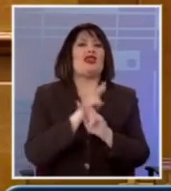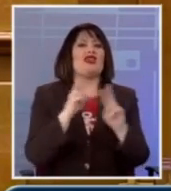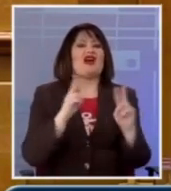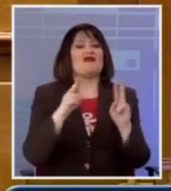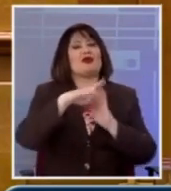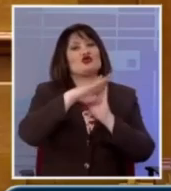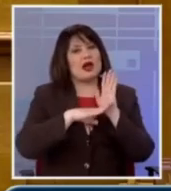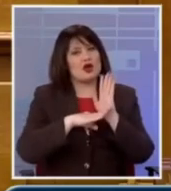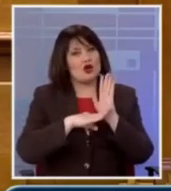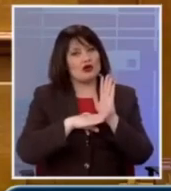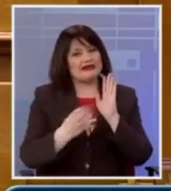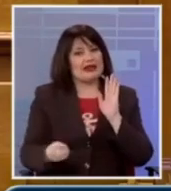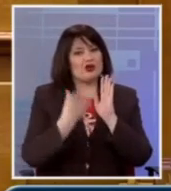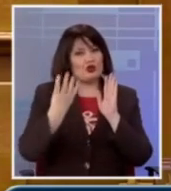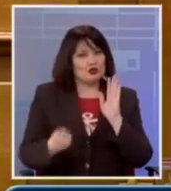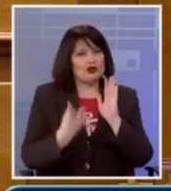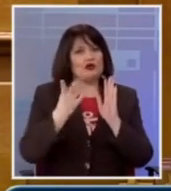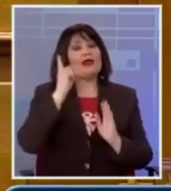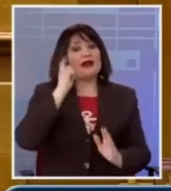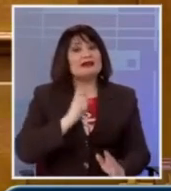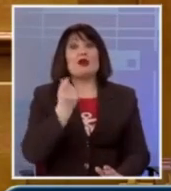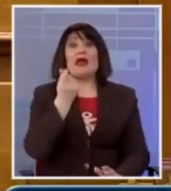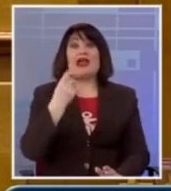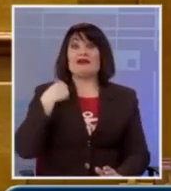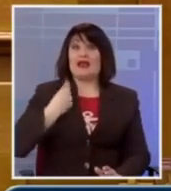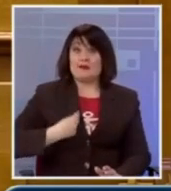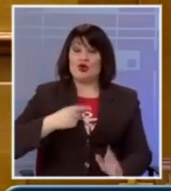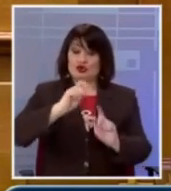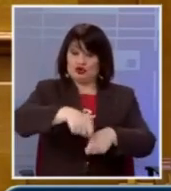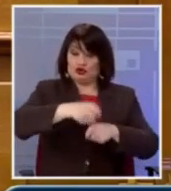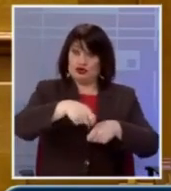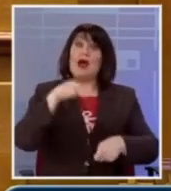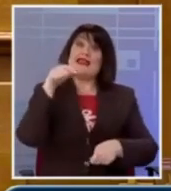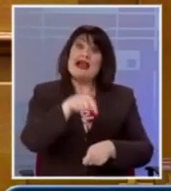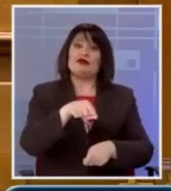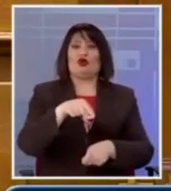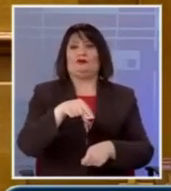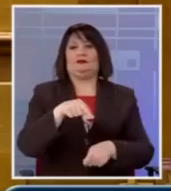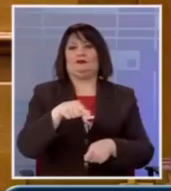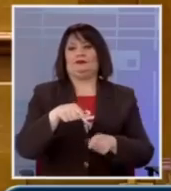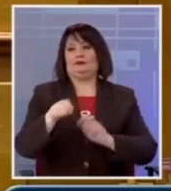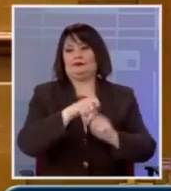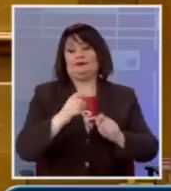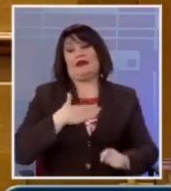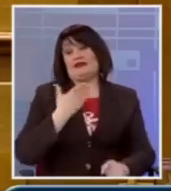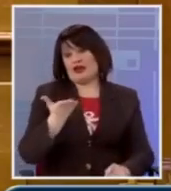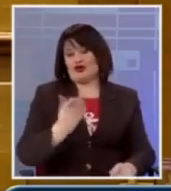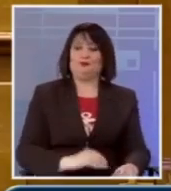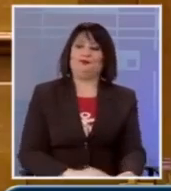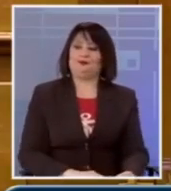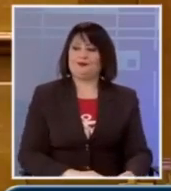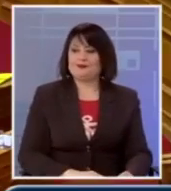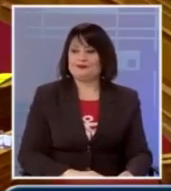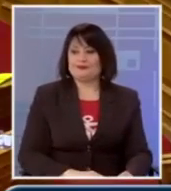κανόνες με τον οποίο θα ξέρουμε ότι τα χρήματα του δημοσίου πάνε για το σκοπό για τον οποίο προορίζονται. Σας ευχαριστώ.